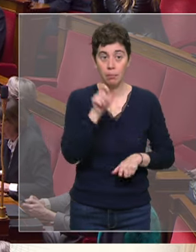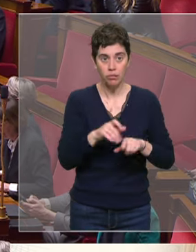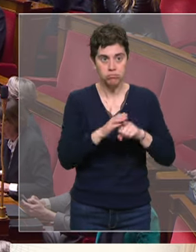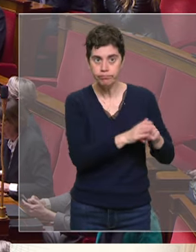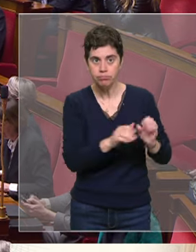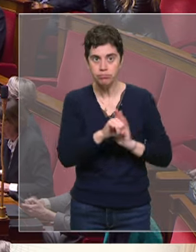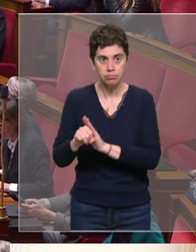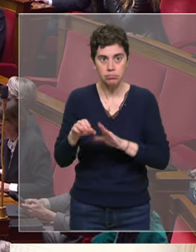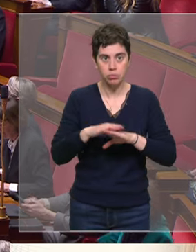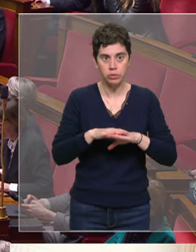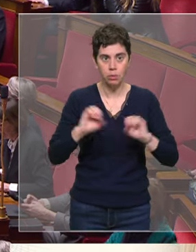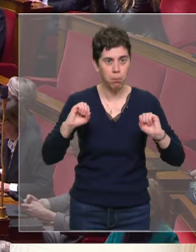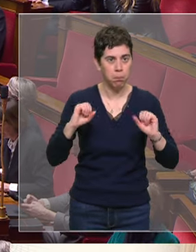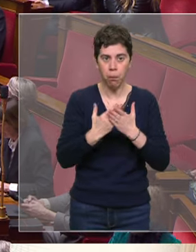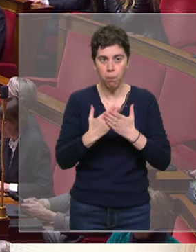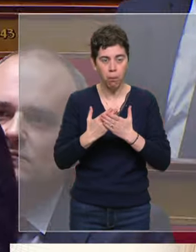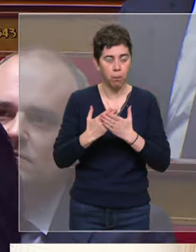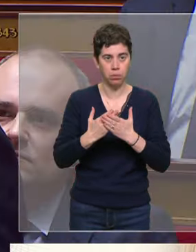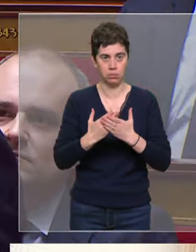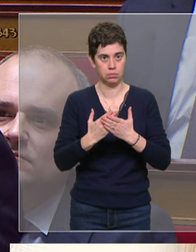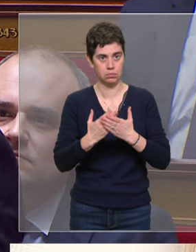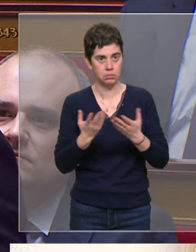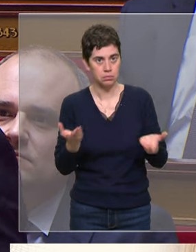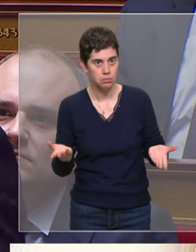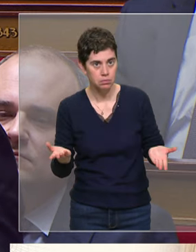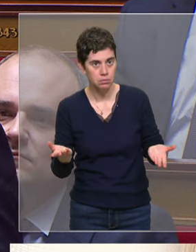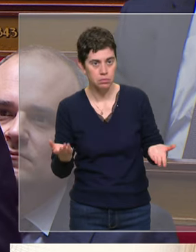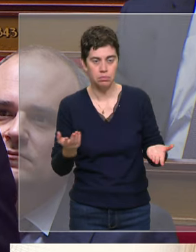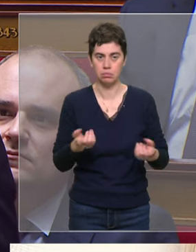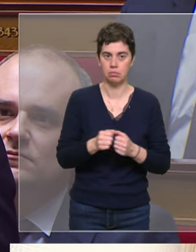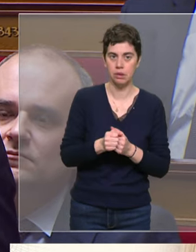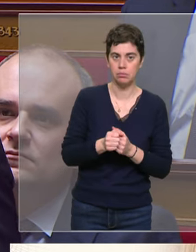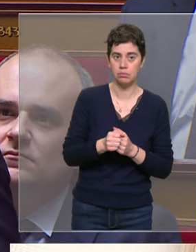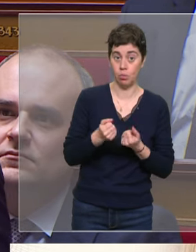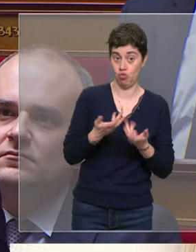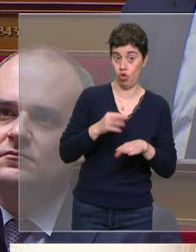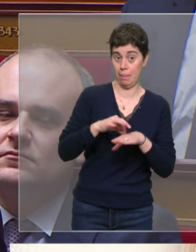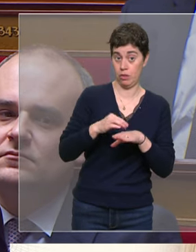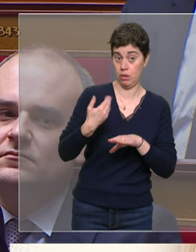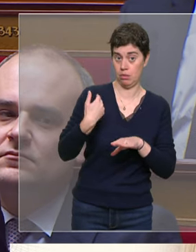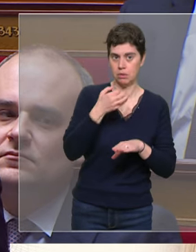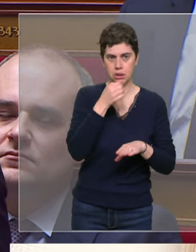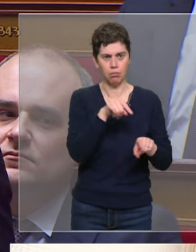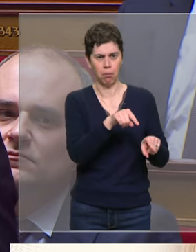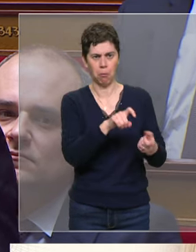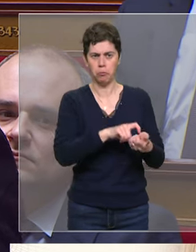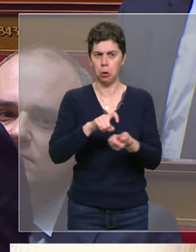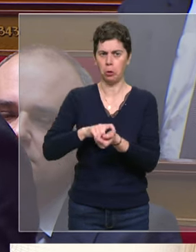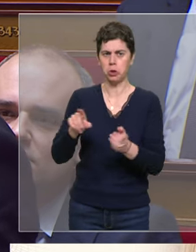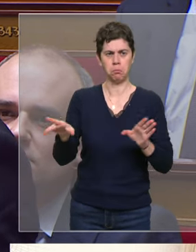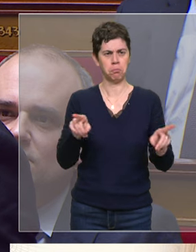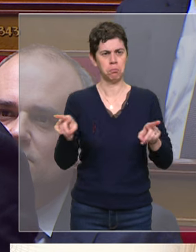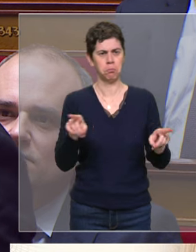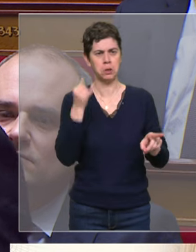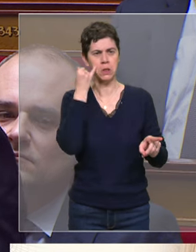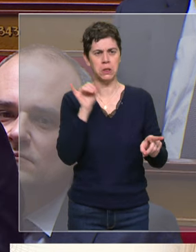gauche qui ont espéré nous mettre dans l'embarras en revendiquant, comme ils l'ont fait il y a quelques minutes, l'origine de cette idée. Eh bien, je suis au regret de